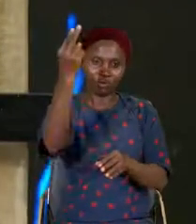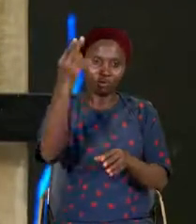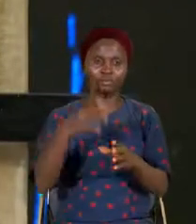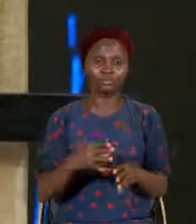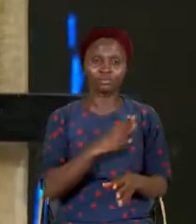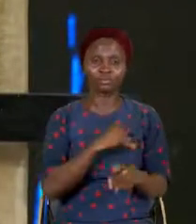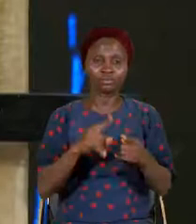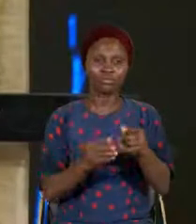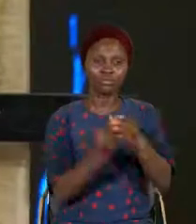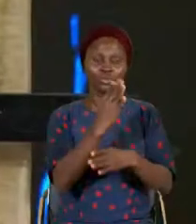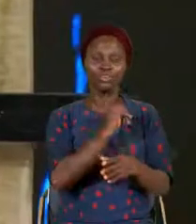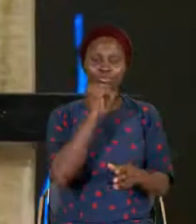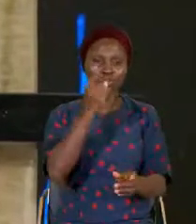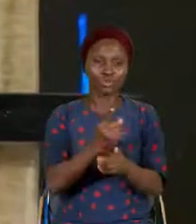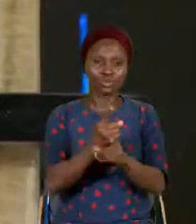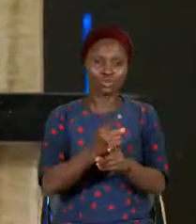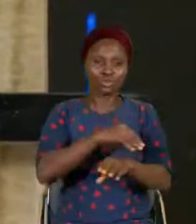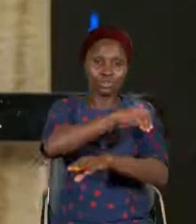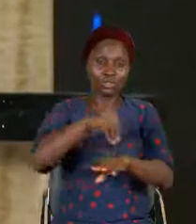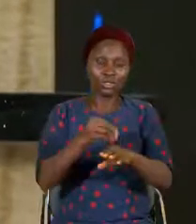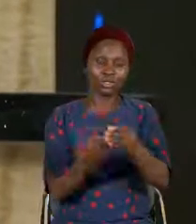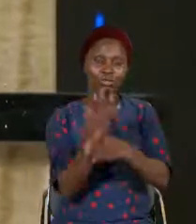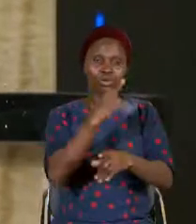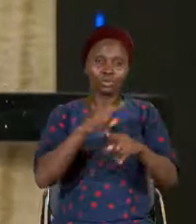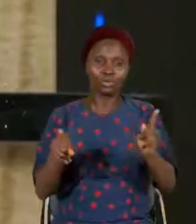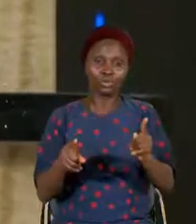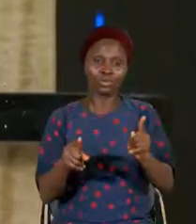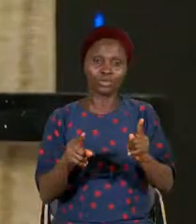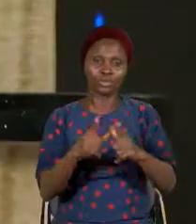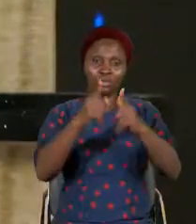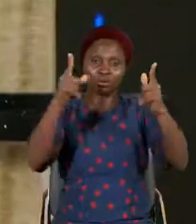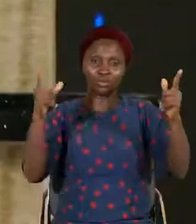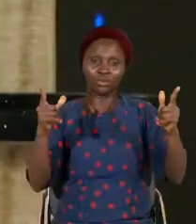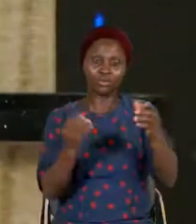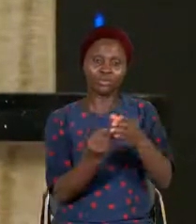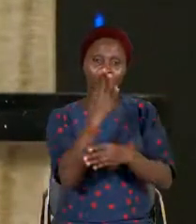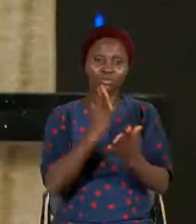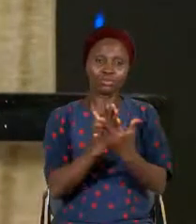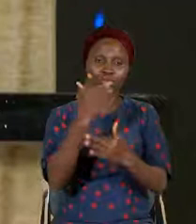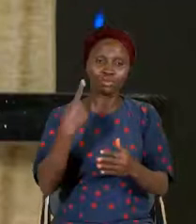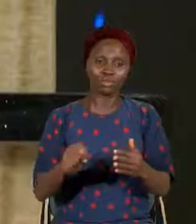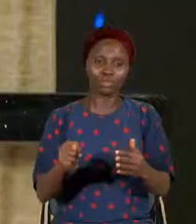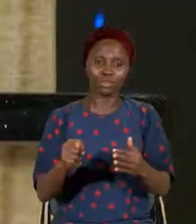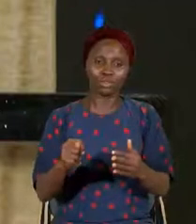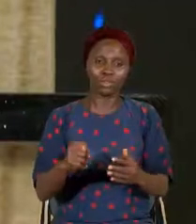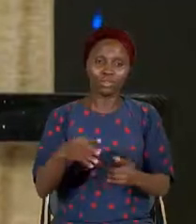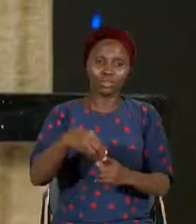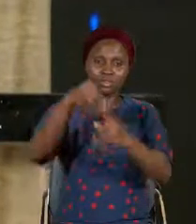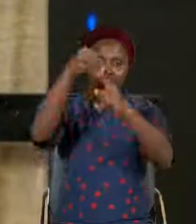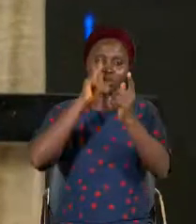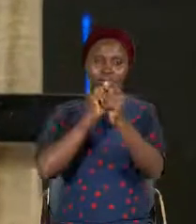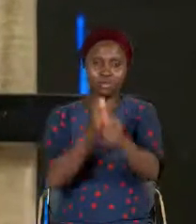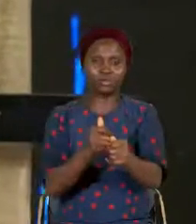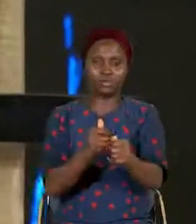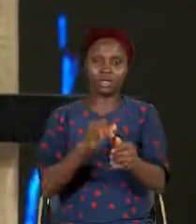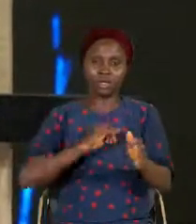plus haut. Non seulement une croissance ordinaire, mais une croissance extraordinaire à travers le